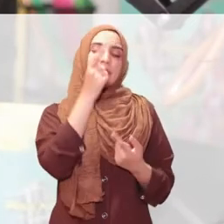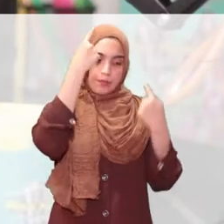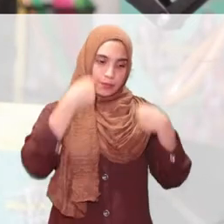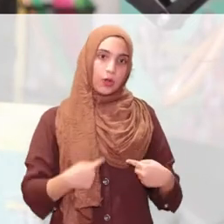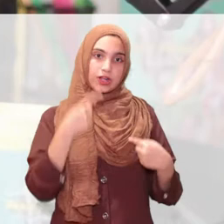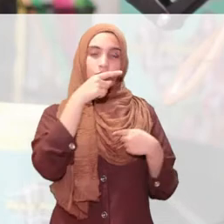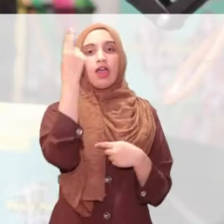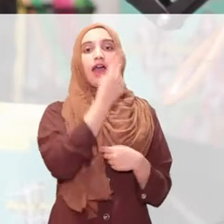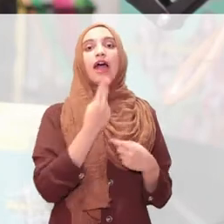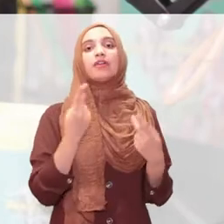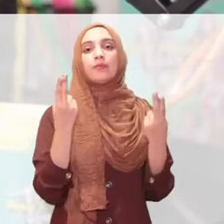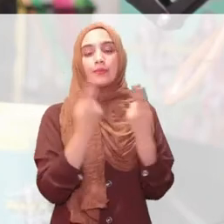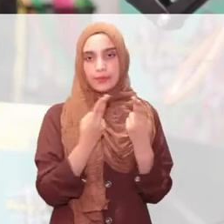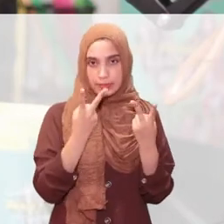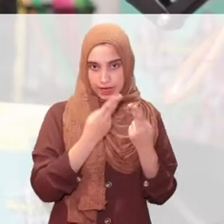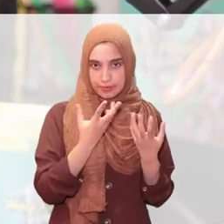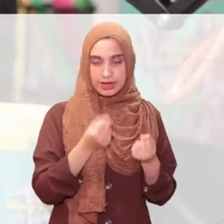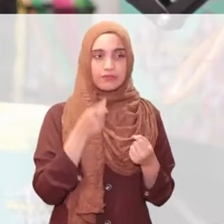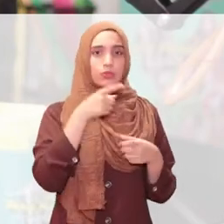फादर एंड